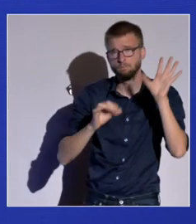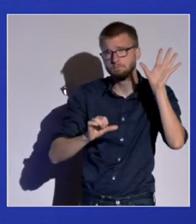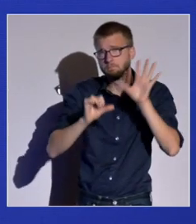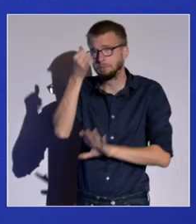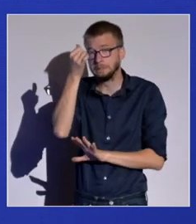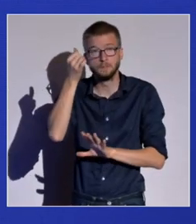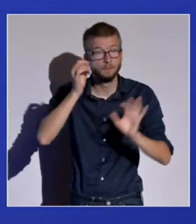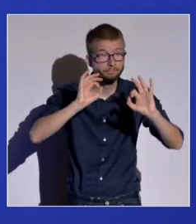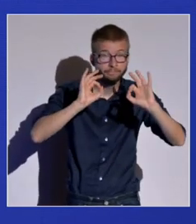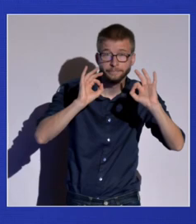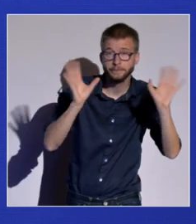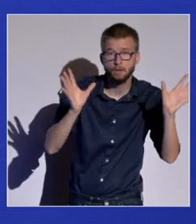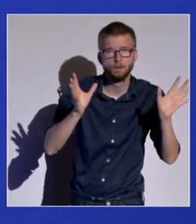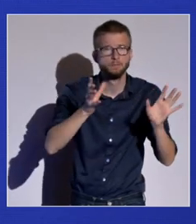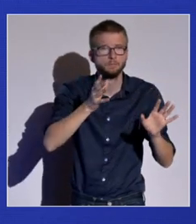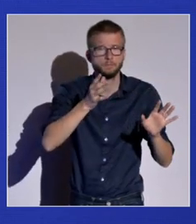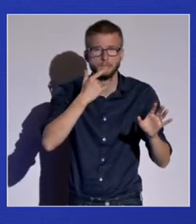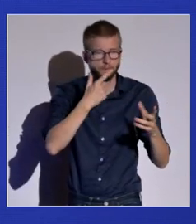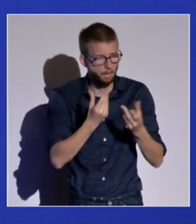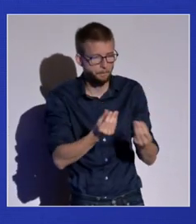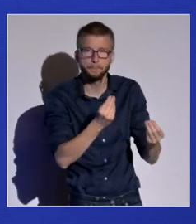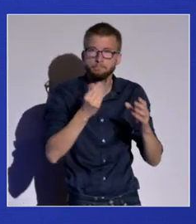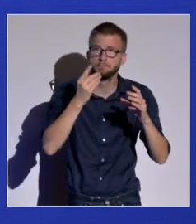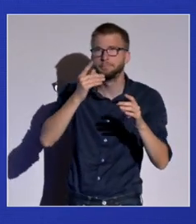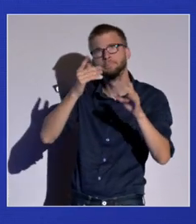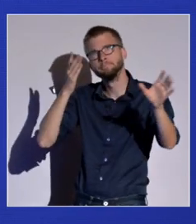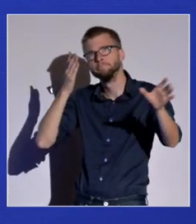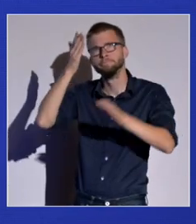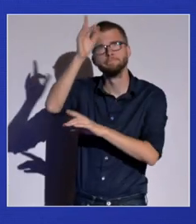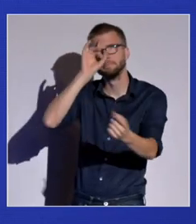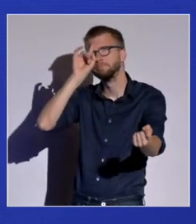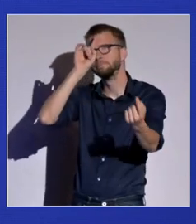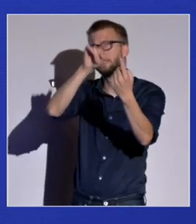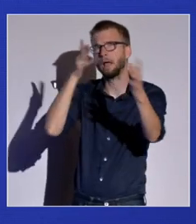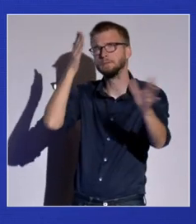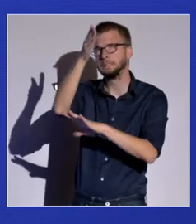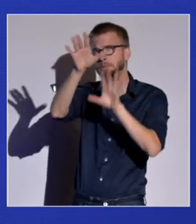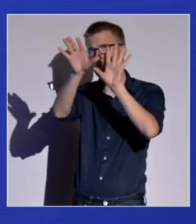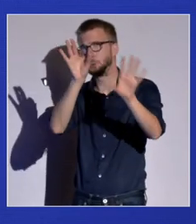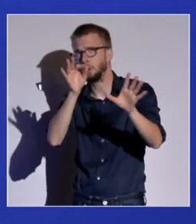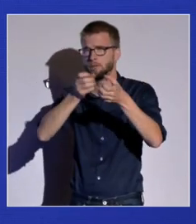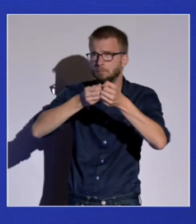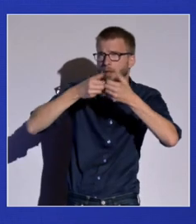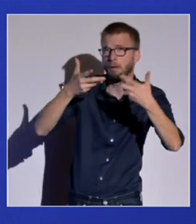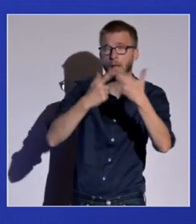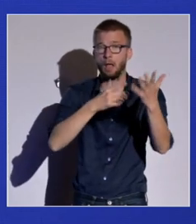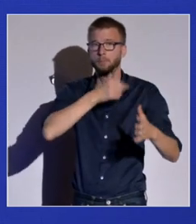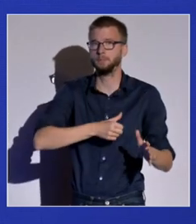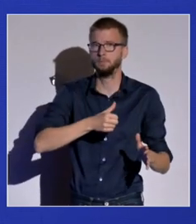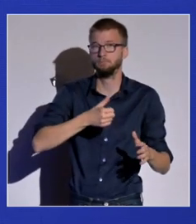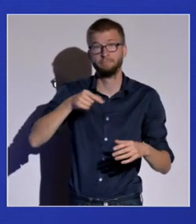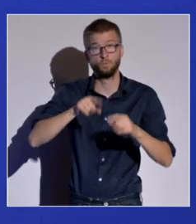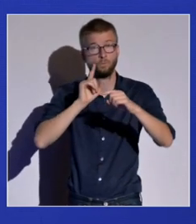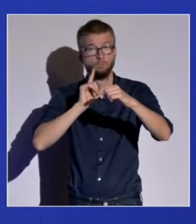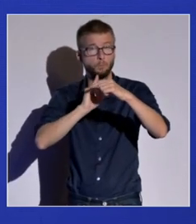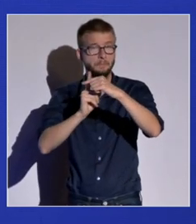qu'un peuple choisisse son avenir et se développe, reprenant ce fil, je voudrais avec vous énumérer 5